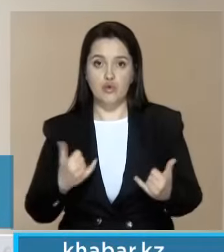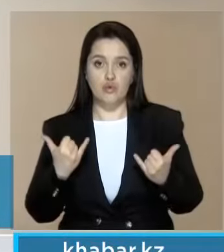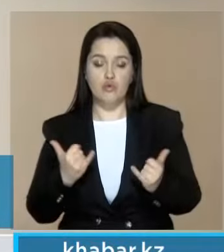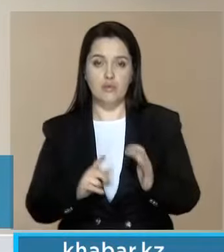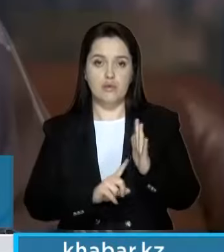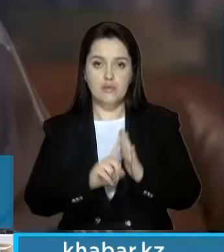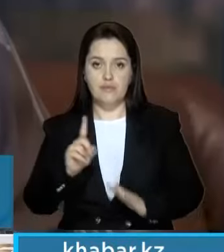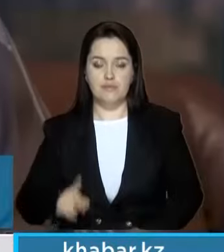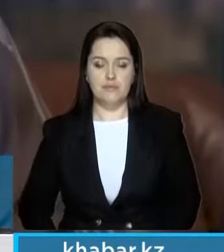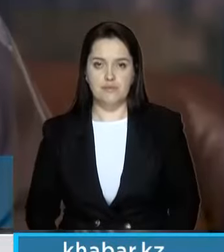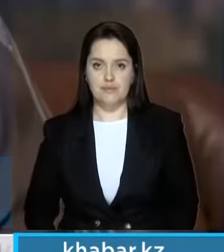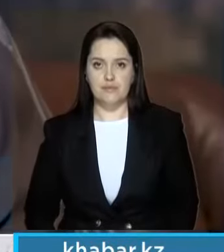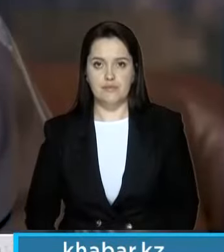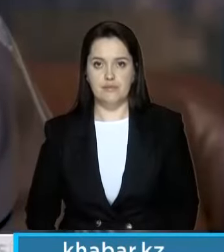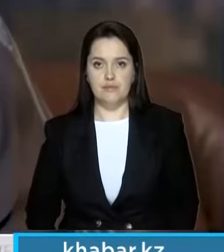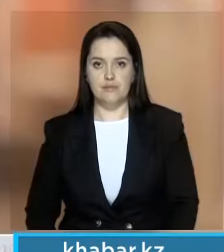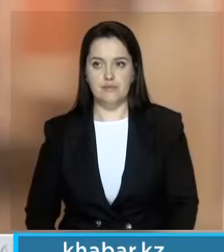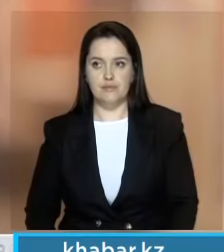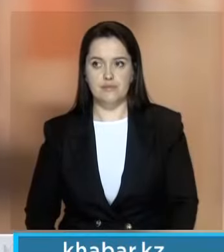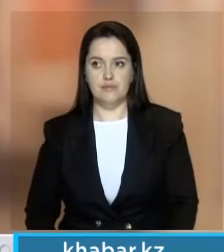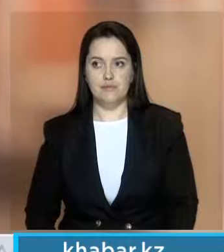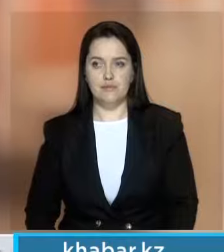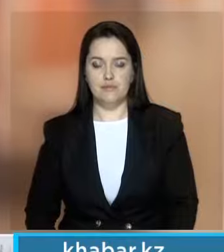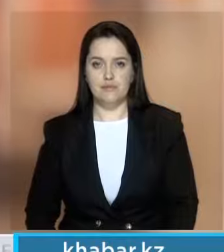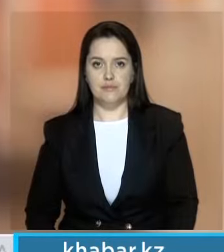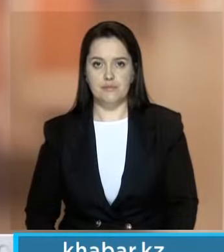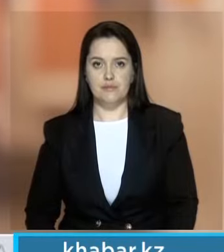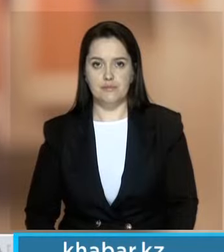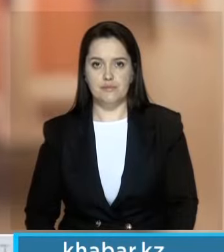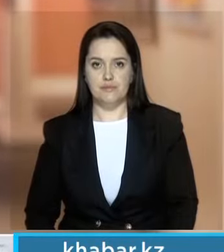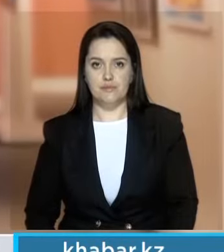сегодня. Карлыгаш Минаякова, Султан Бисекенов, Эдуард Кон, «Хабар», Алматы.